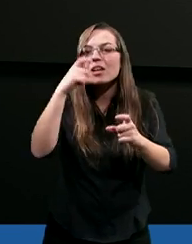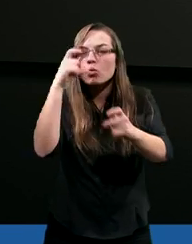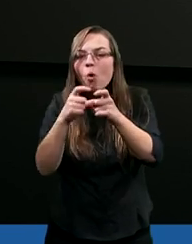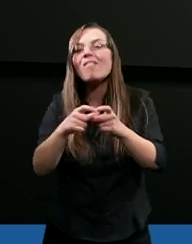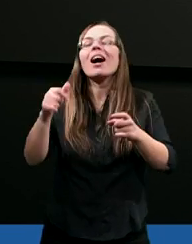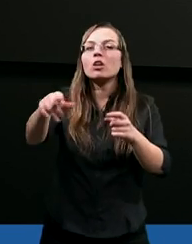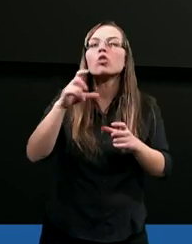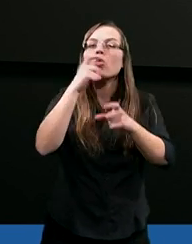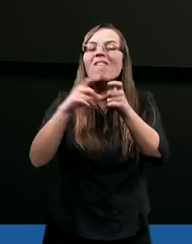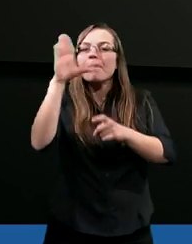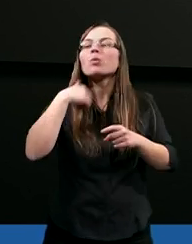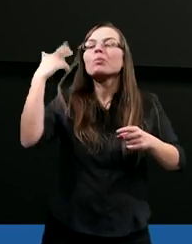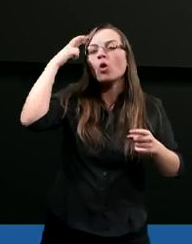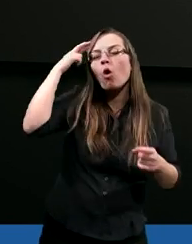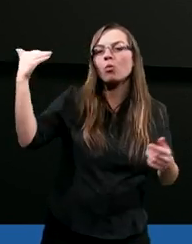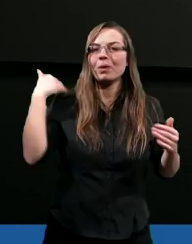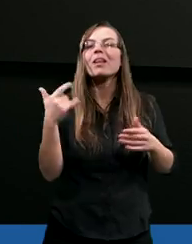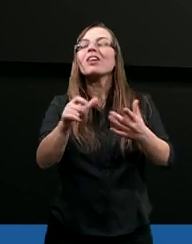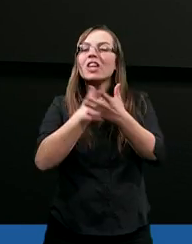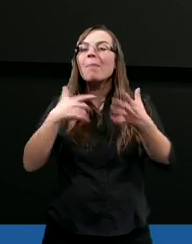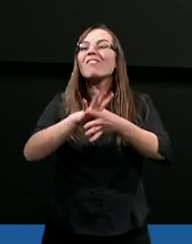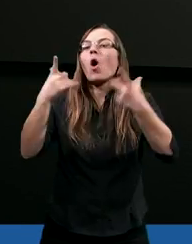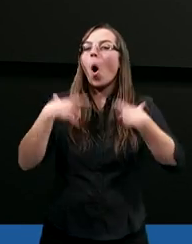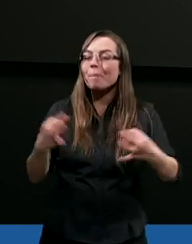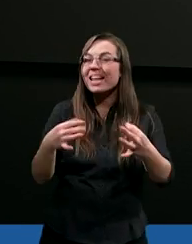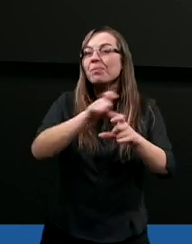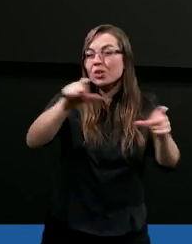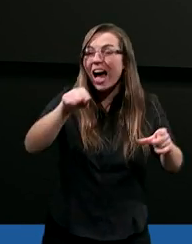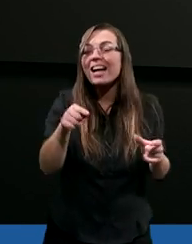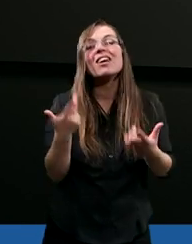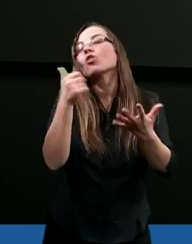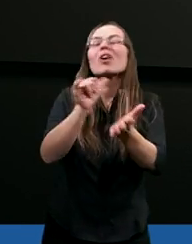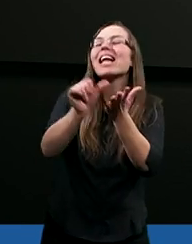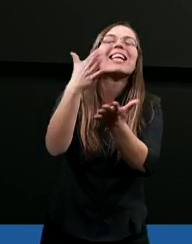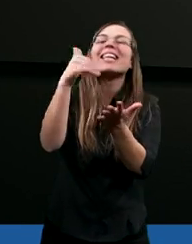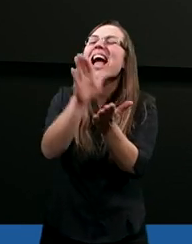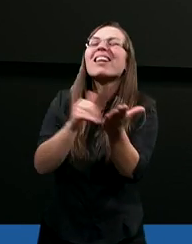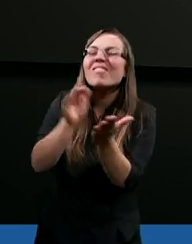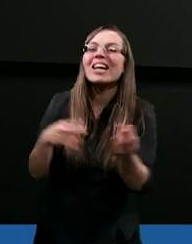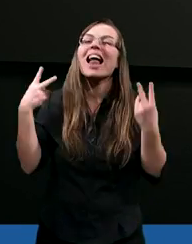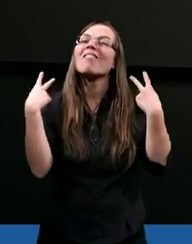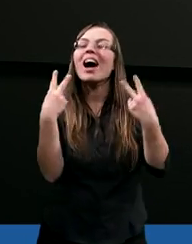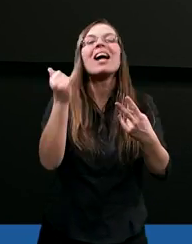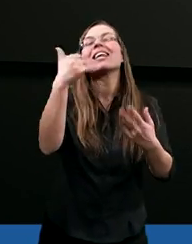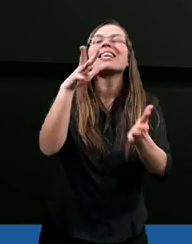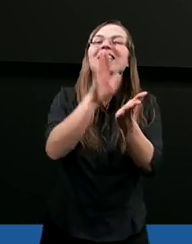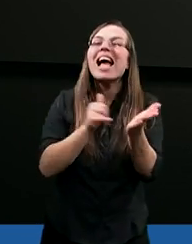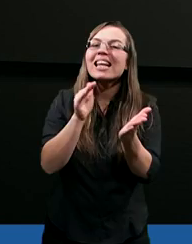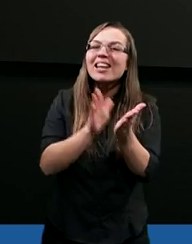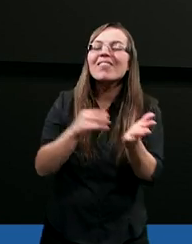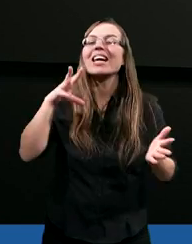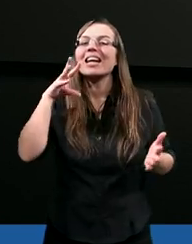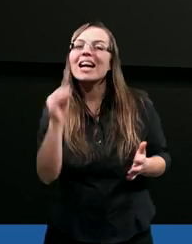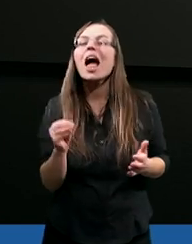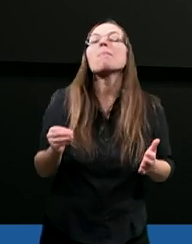Bożego. Jest to w obecnym czasie niezwykle ważne i niezwykle